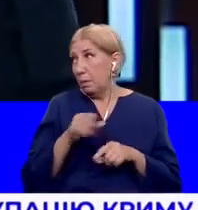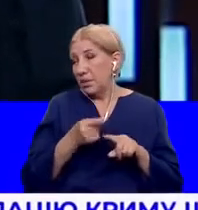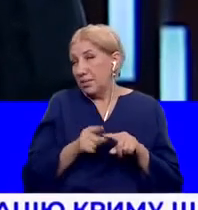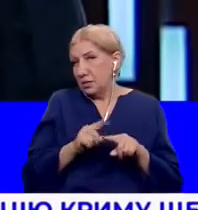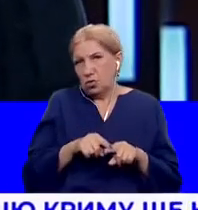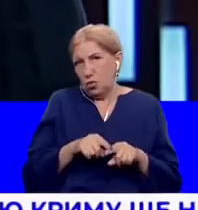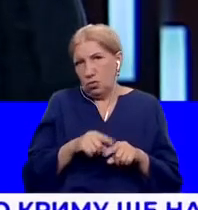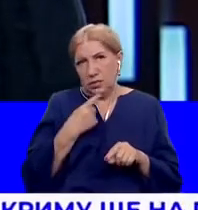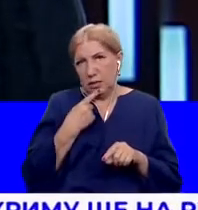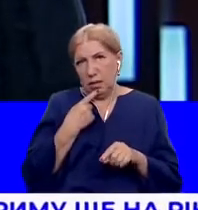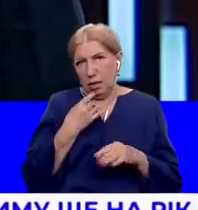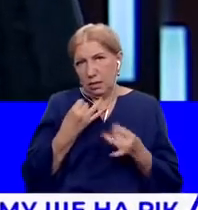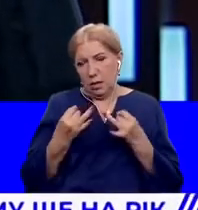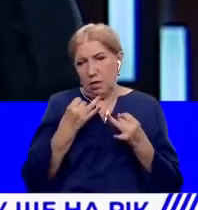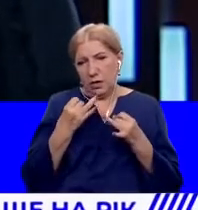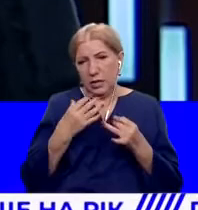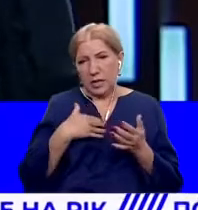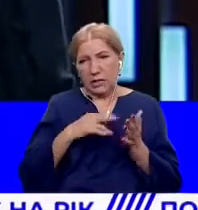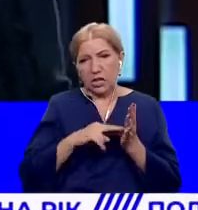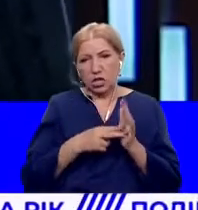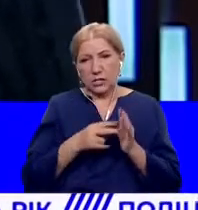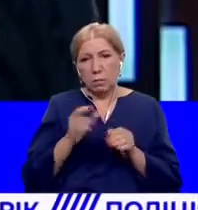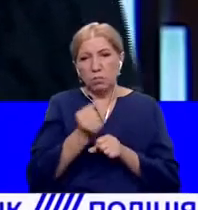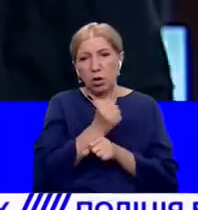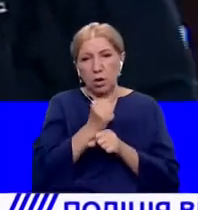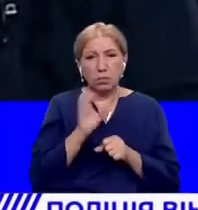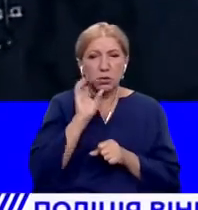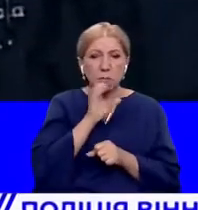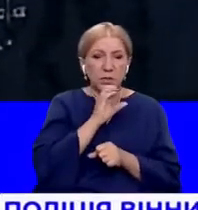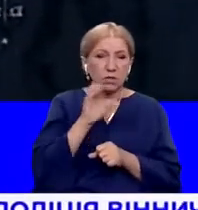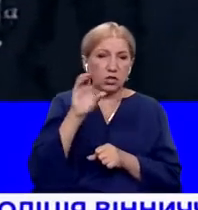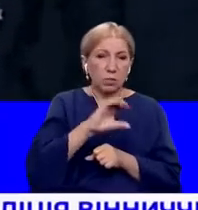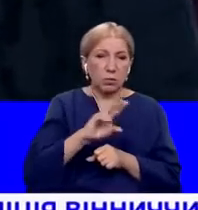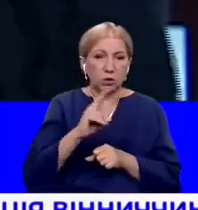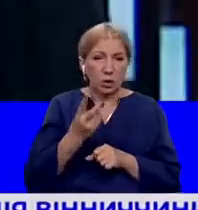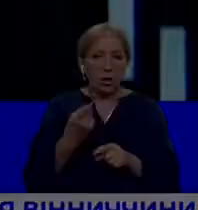розглядати, ну, власне, нашу стратегію боротьби з Північним потоком, який добудується.